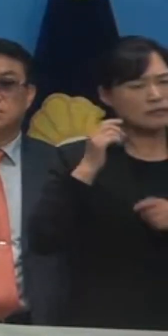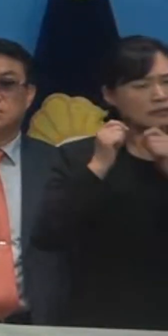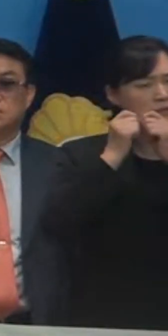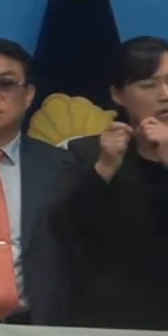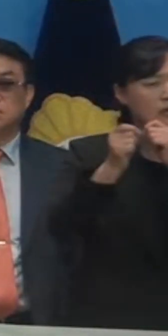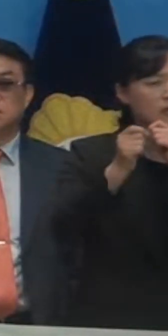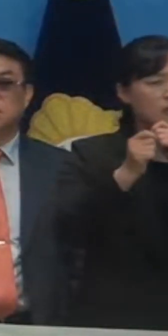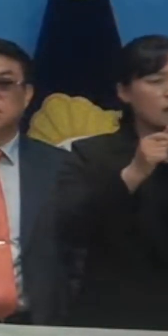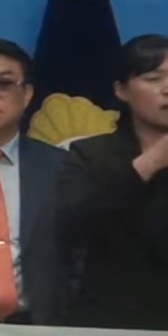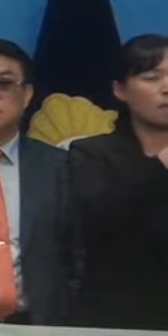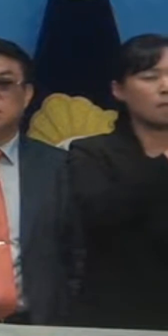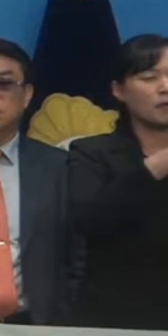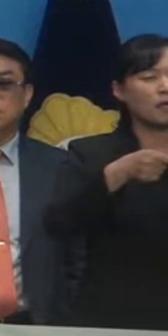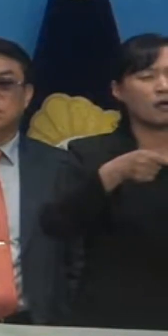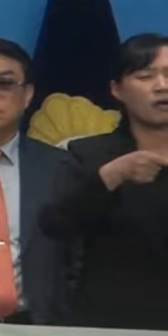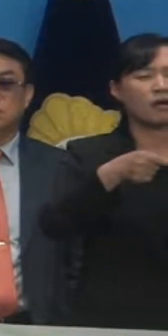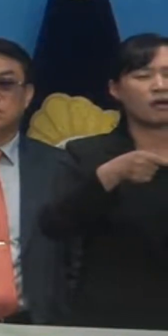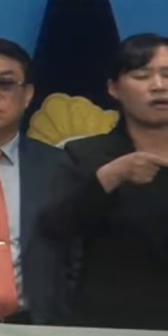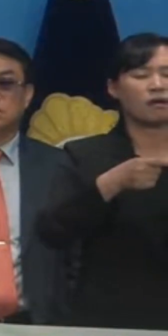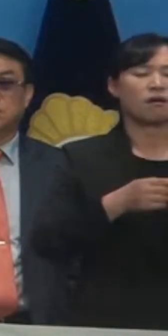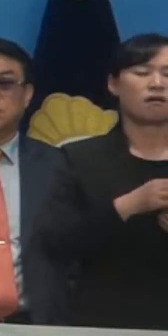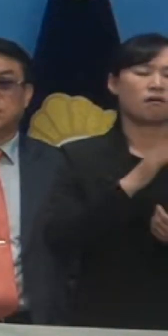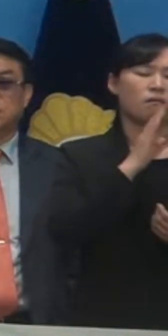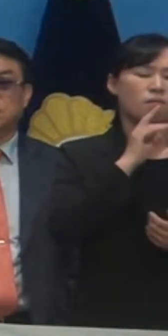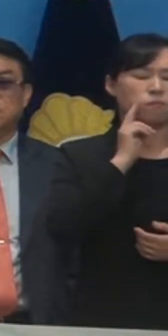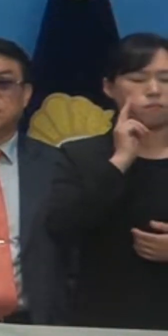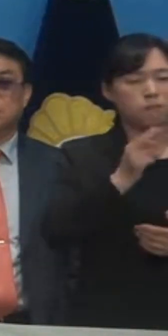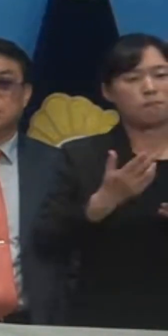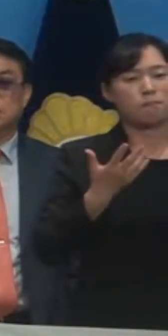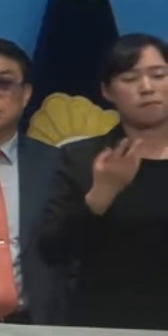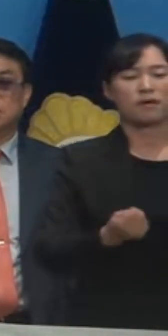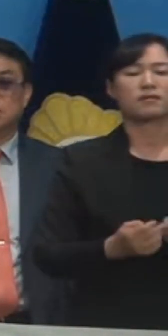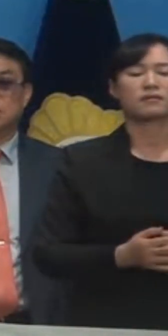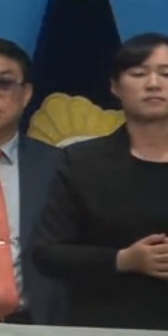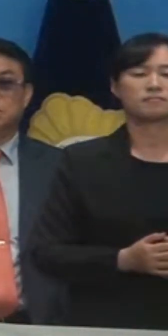사기 피해 공화국이 되었습니다.